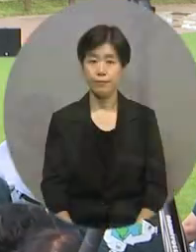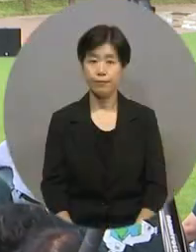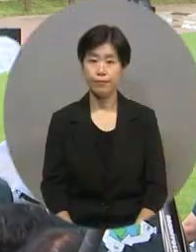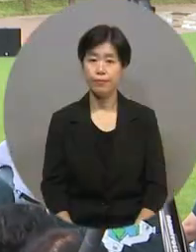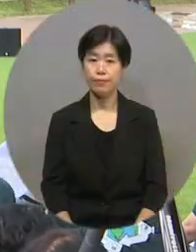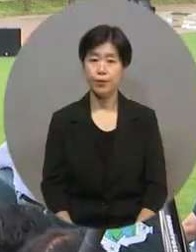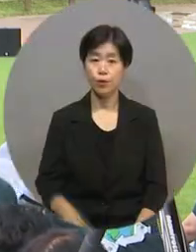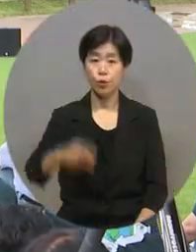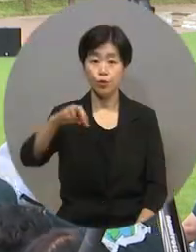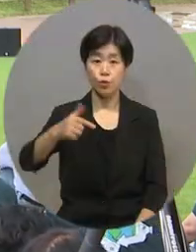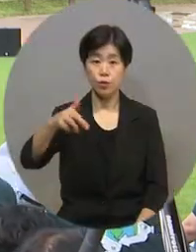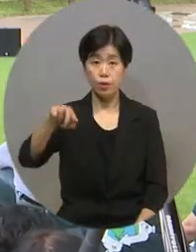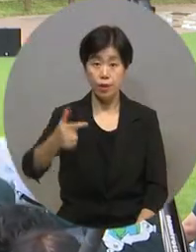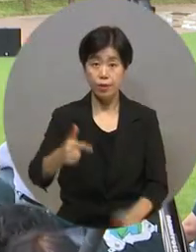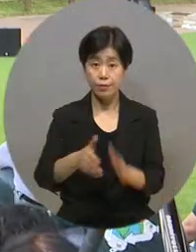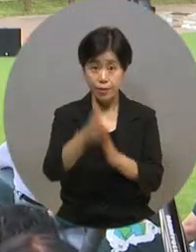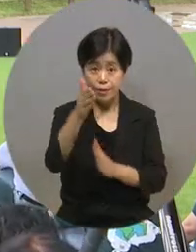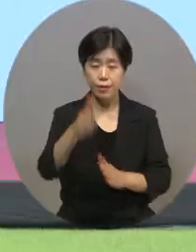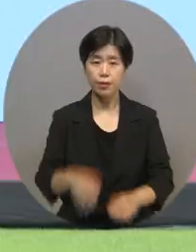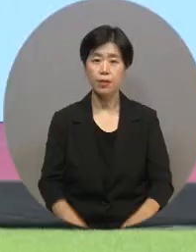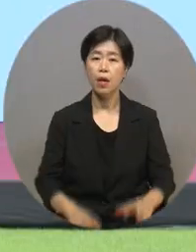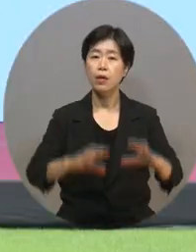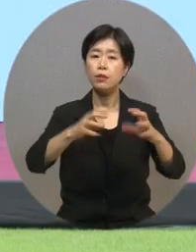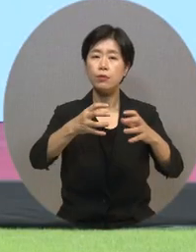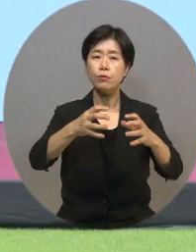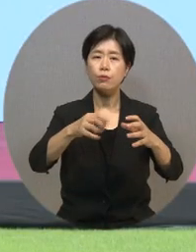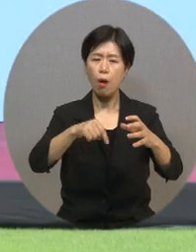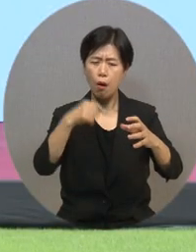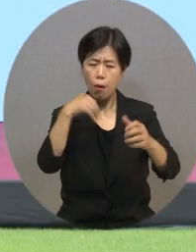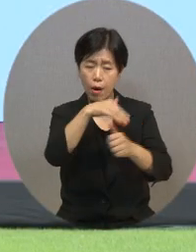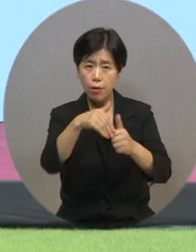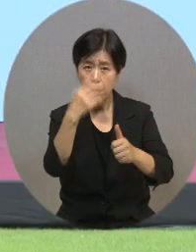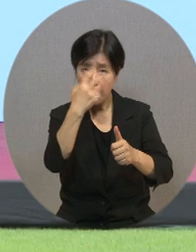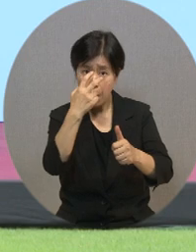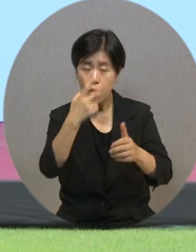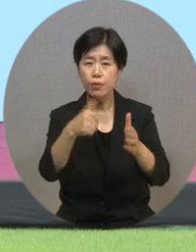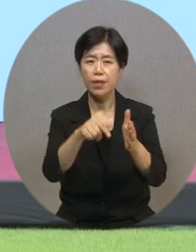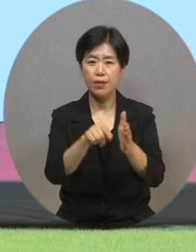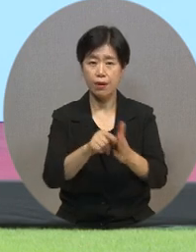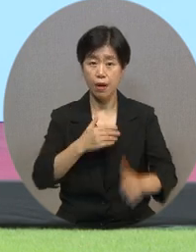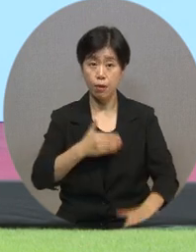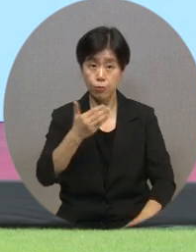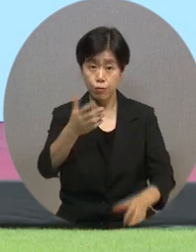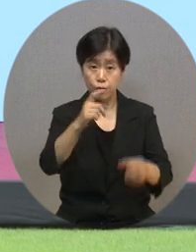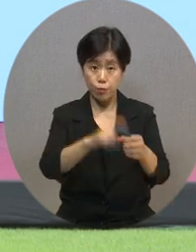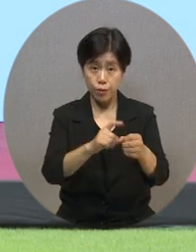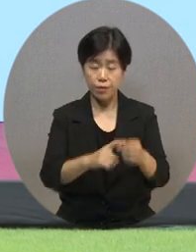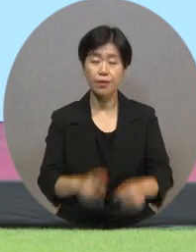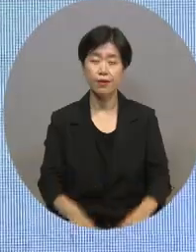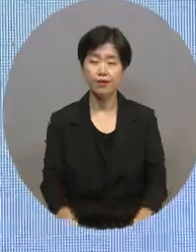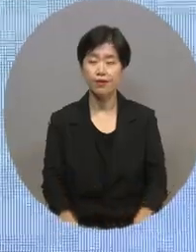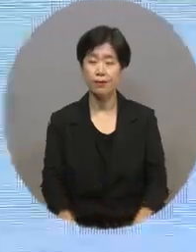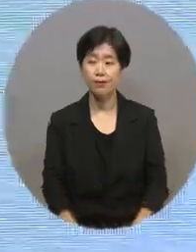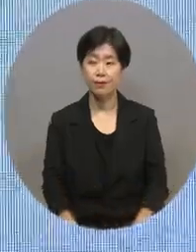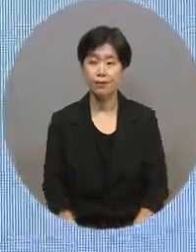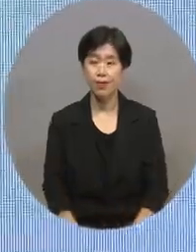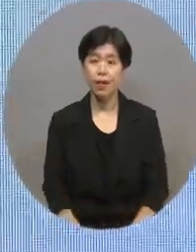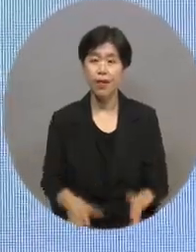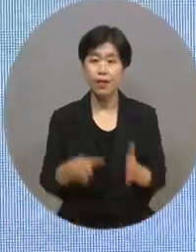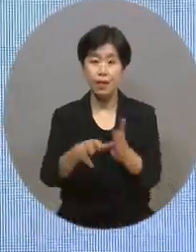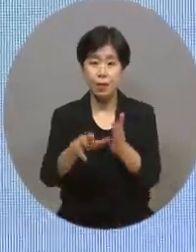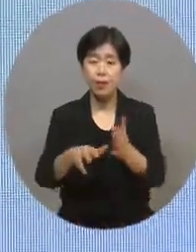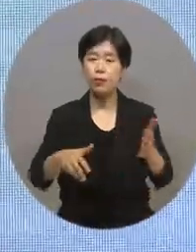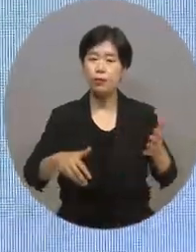순천시가 지구환경보호와 자원재활용의 중요성을 알리고 환경부와 한국폐기물협회가 제정한 자원순환의